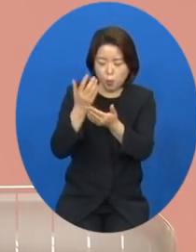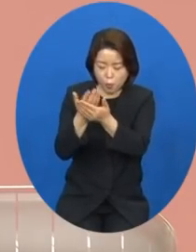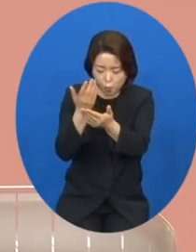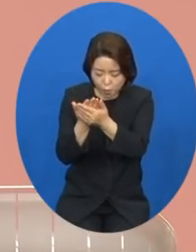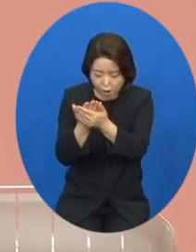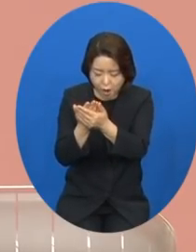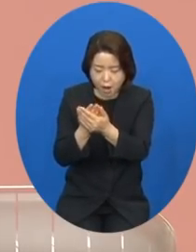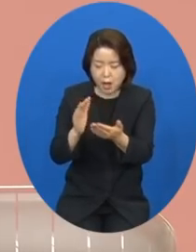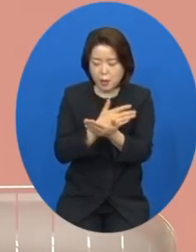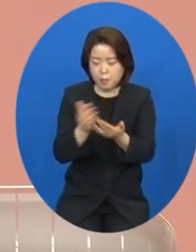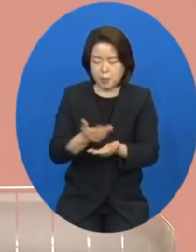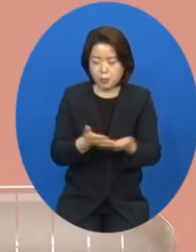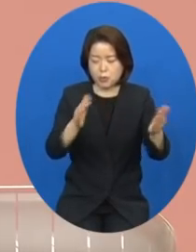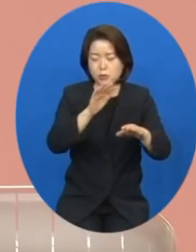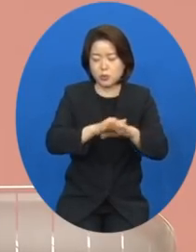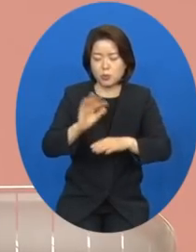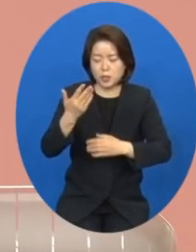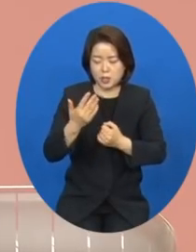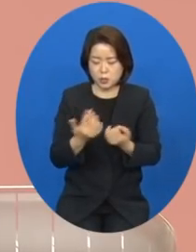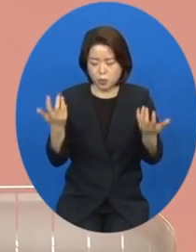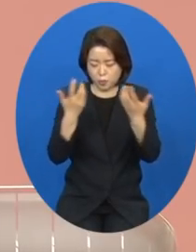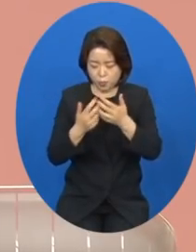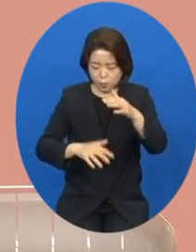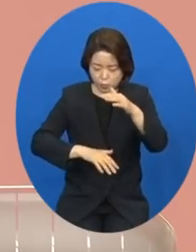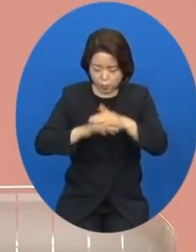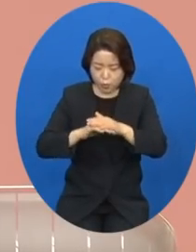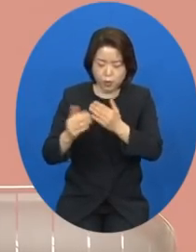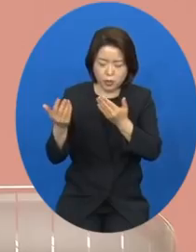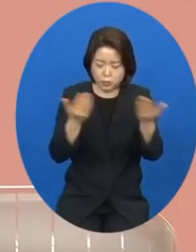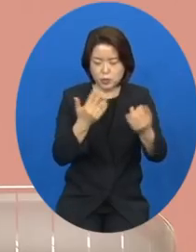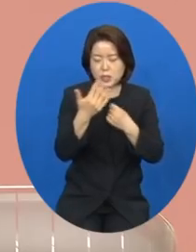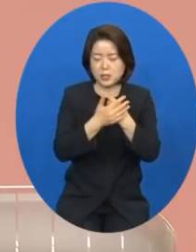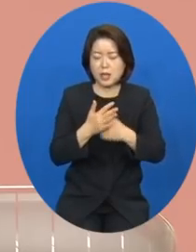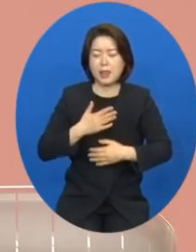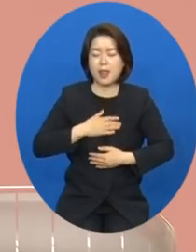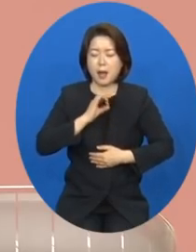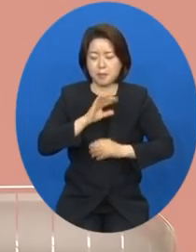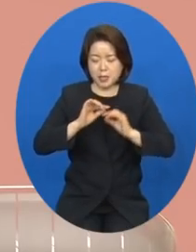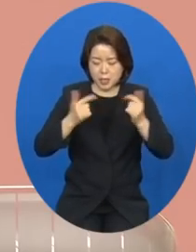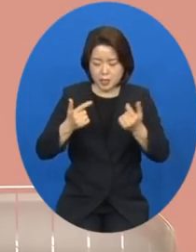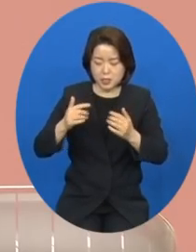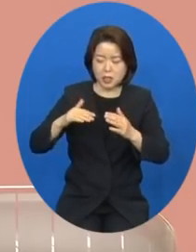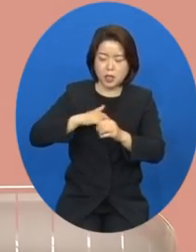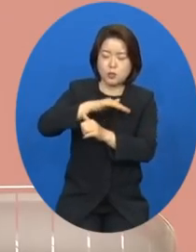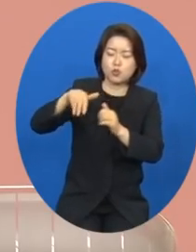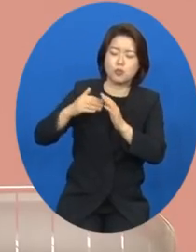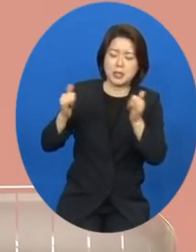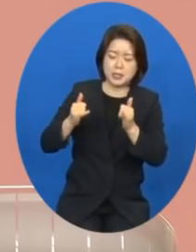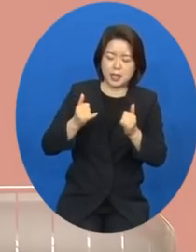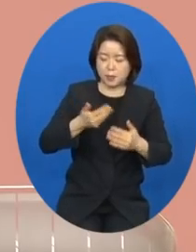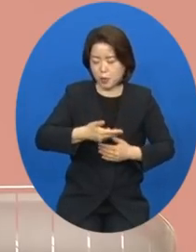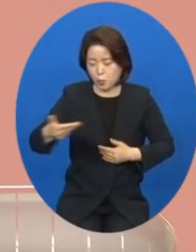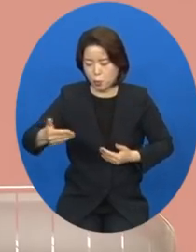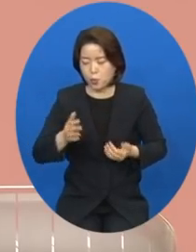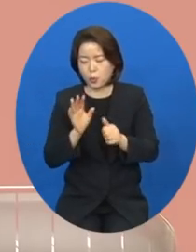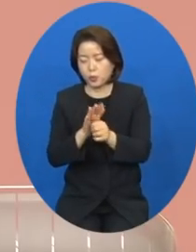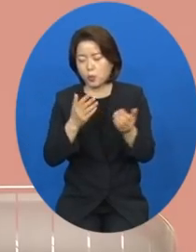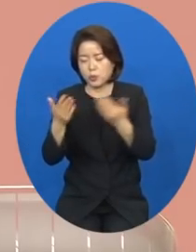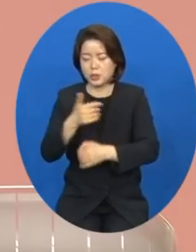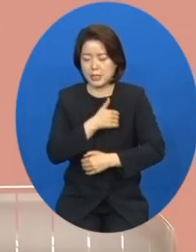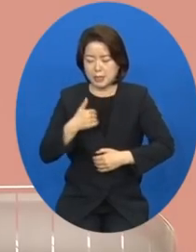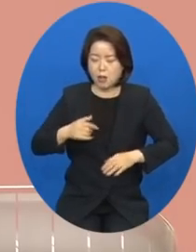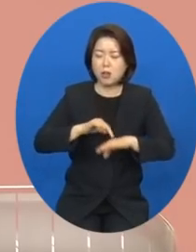배푸는 섬기리 되게 할 것이고 다음 수도 채워주시는 그 그네 나만이 아니라 또한 주위 사람들에게 흘려보낼 수 있는 농락한